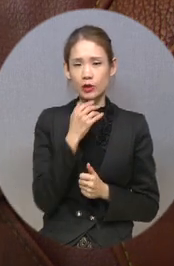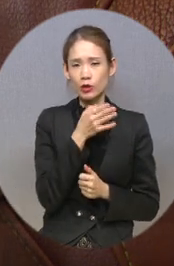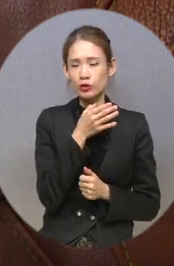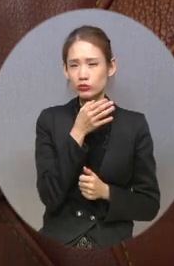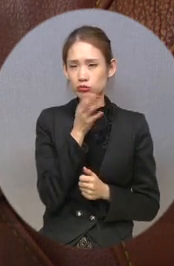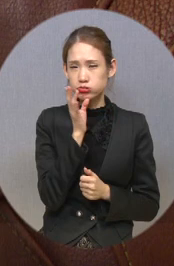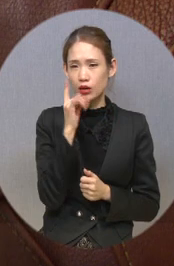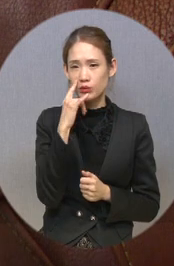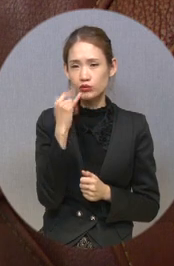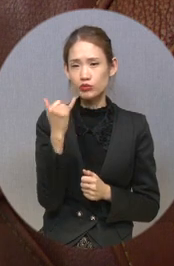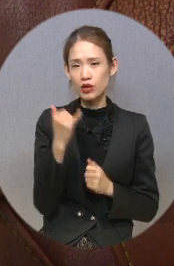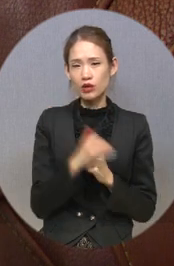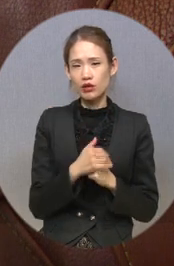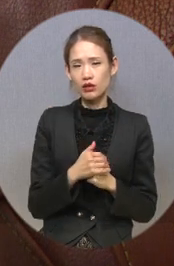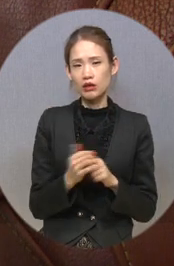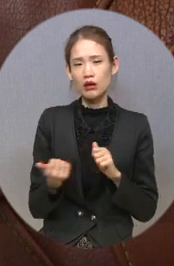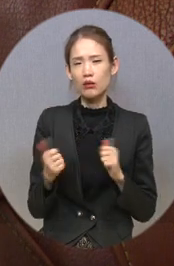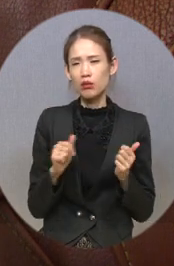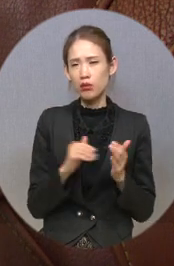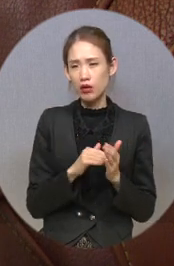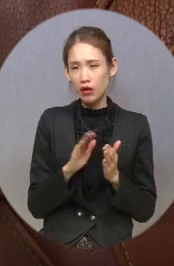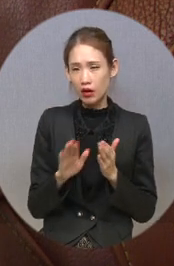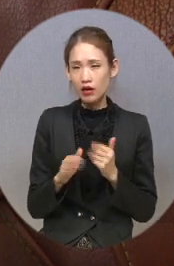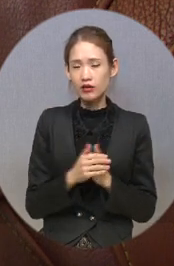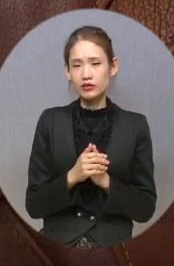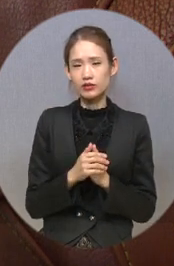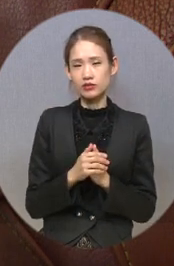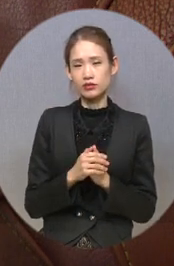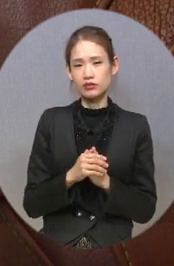나이가 많은 부모가 죽고 나서